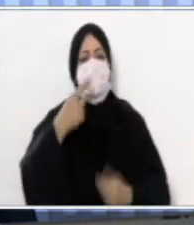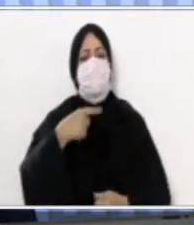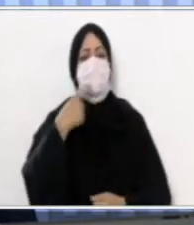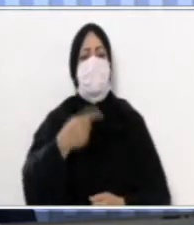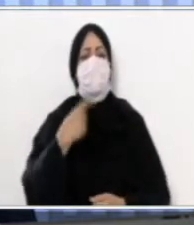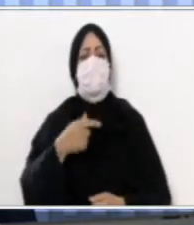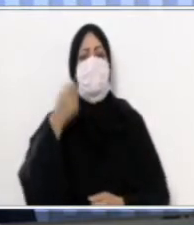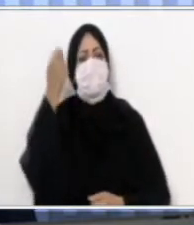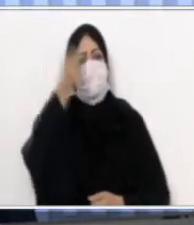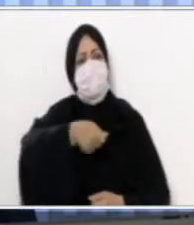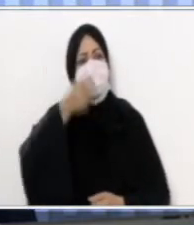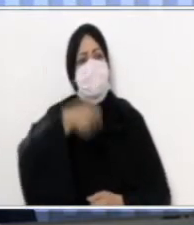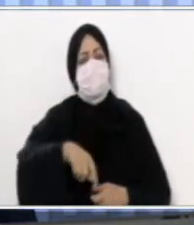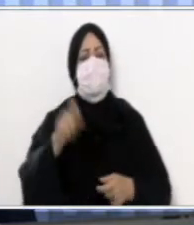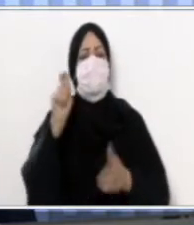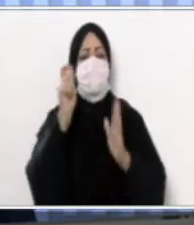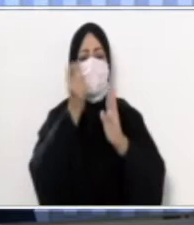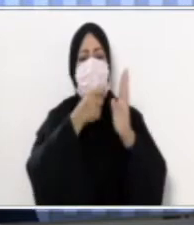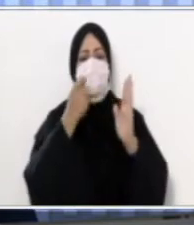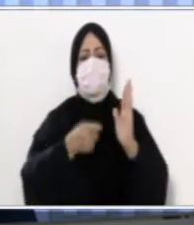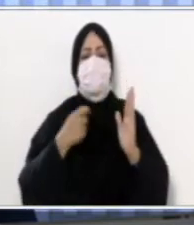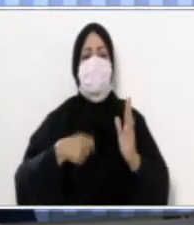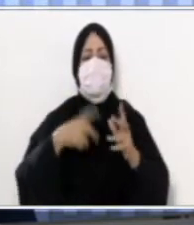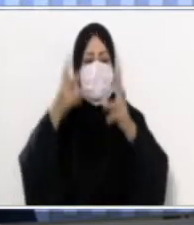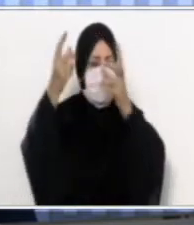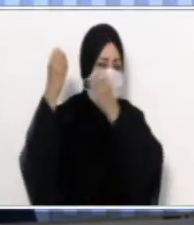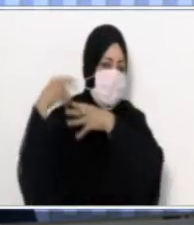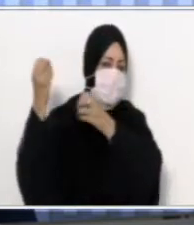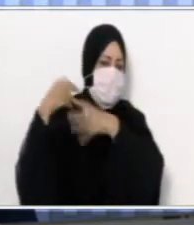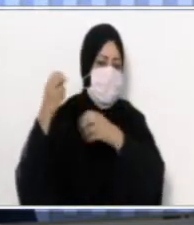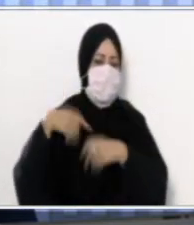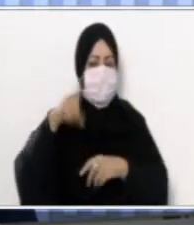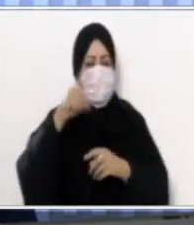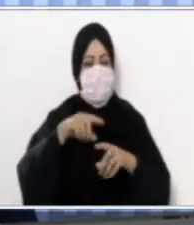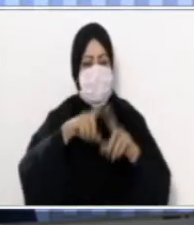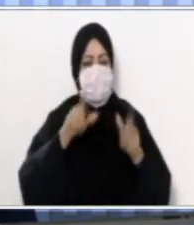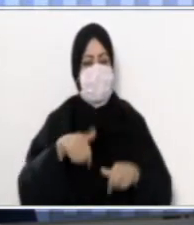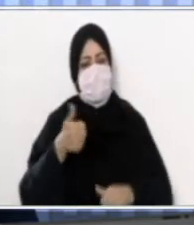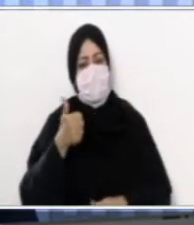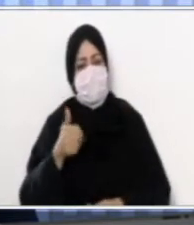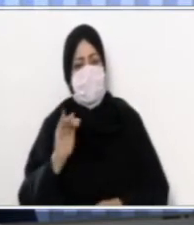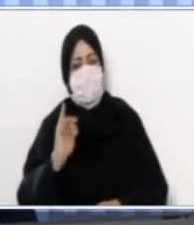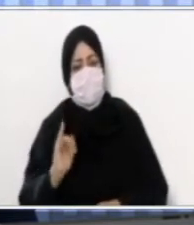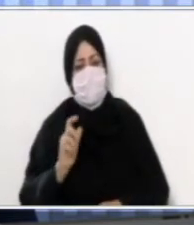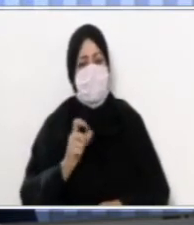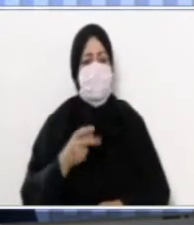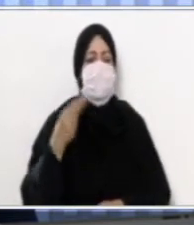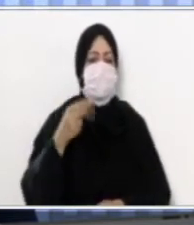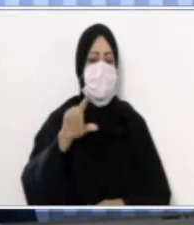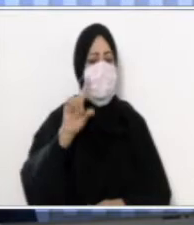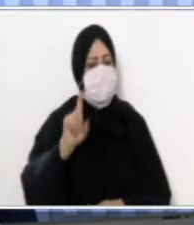مثلا شوفوا احنا زاوية الشيخ أحمد زروق، زاوية الشيخ عبد السلام، مثلا هذه الزوايا من 500 سنة أو 600